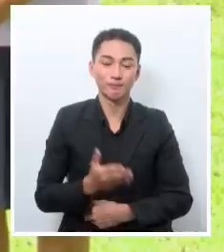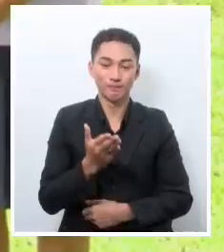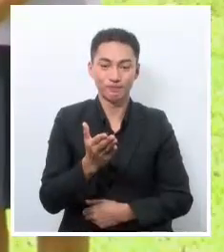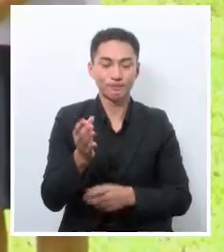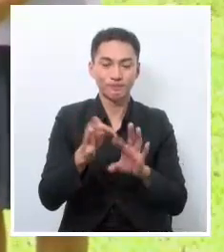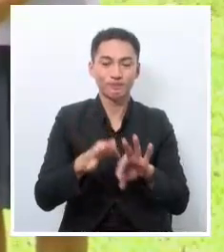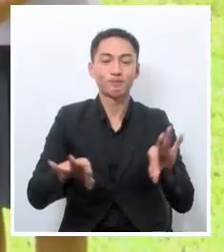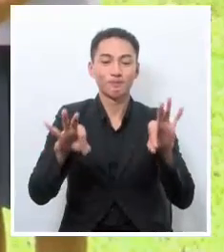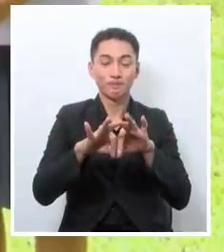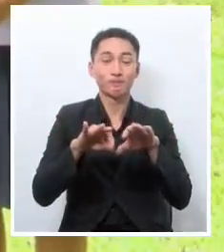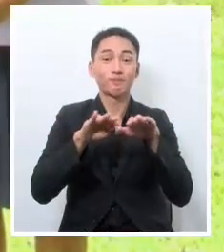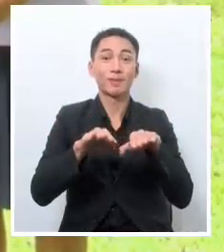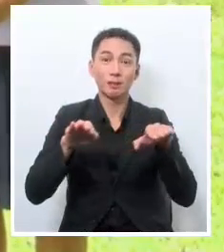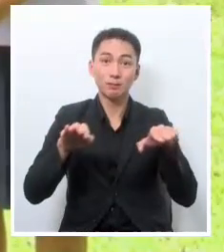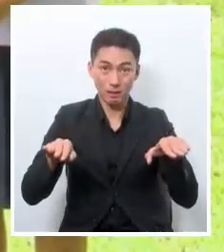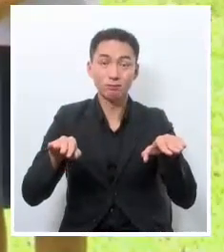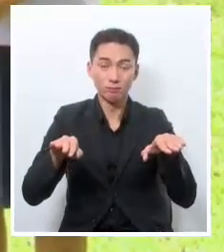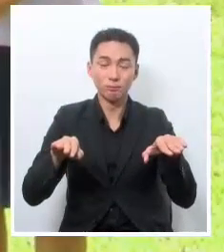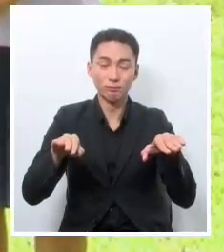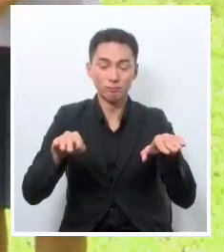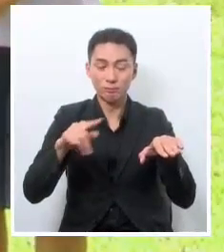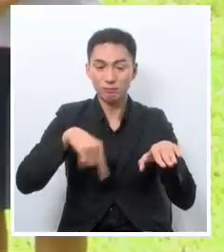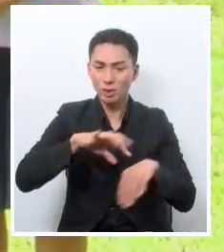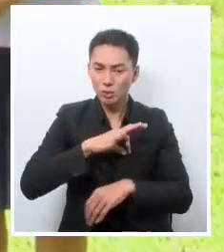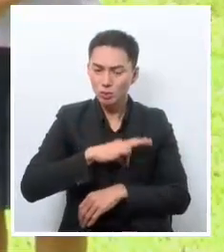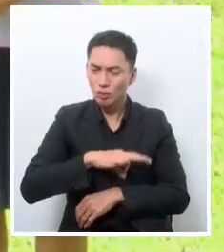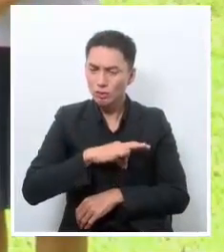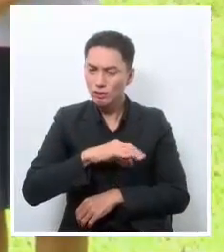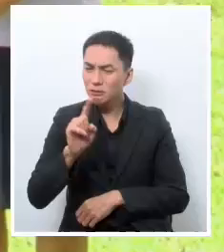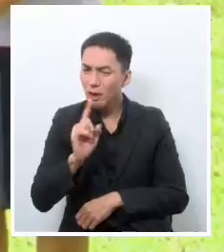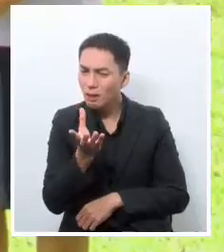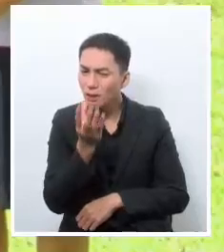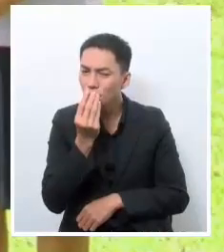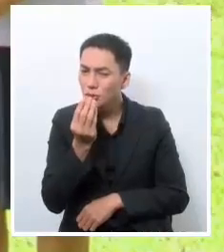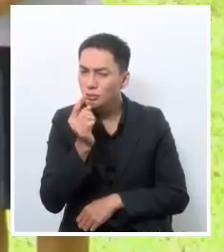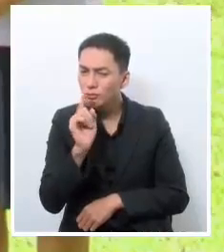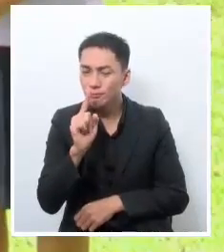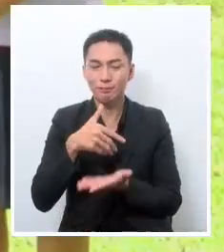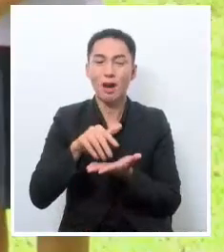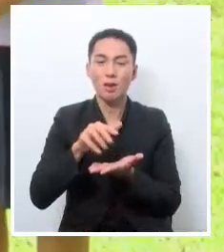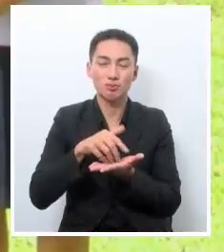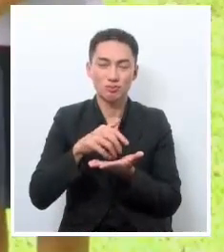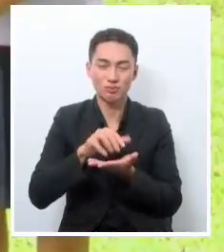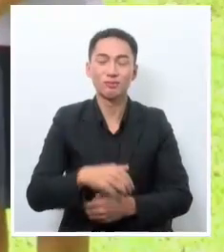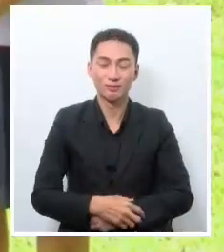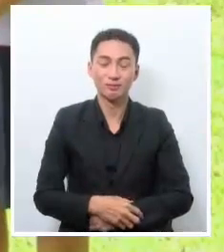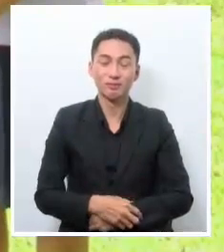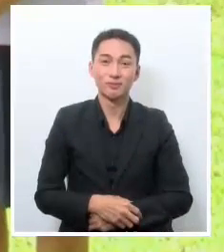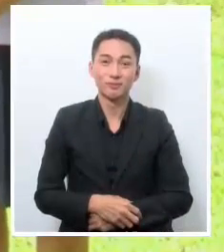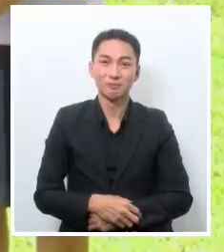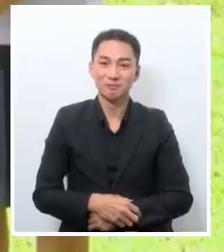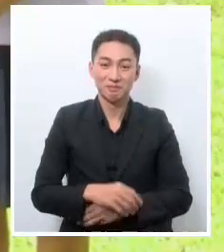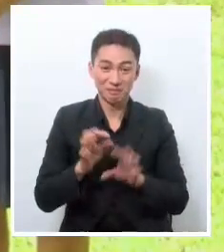เด็กทุกคนเนี่ยมีความรู้สึกอย่างไรที่ได้มาเรียนรู้ที่ตรงนี้แล้วก็สิ่งที่สำคัญคือมีการ